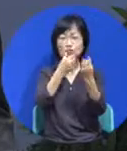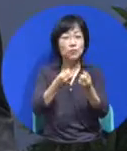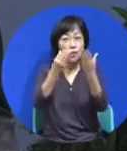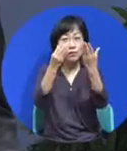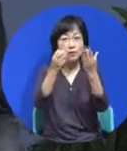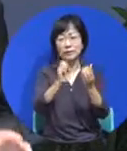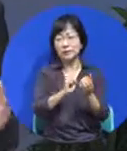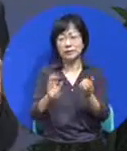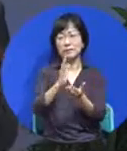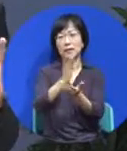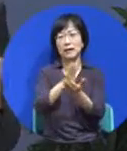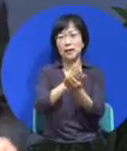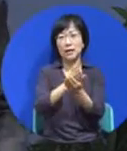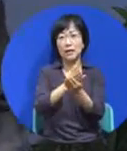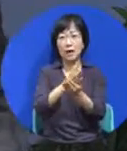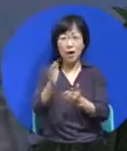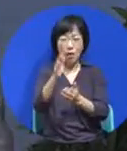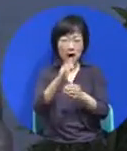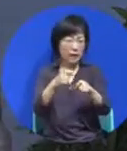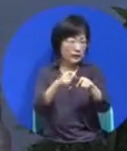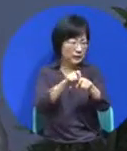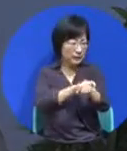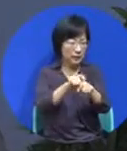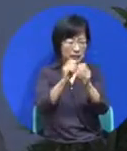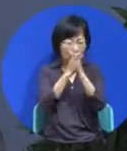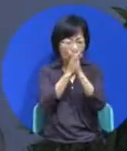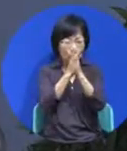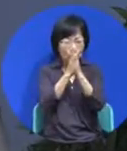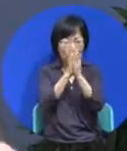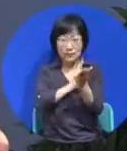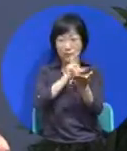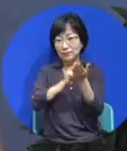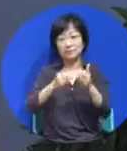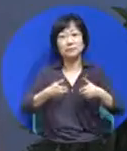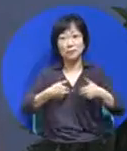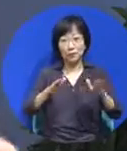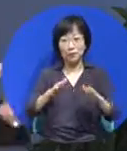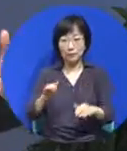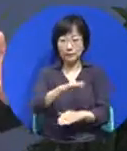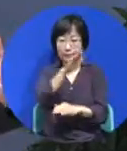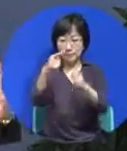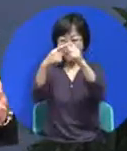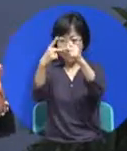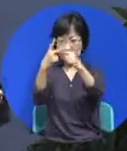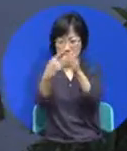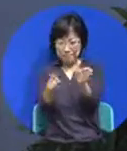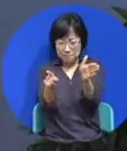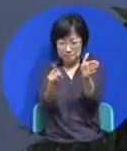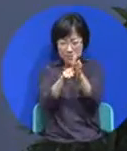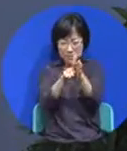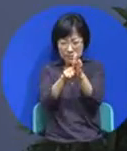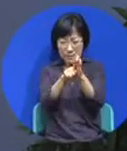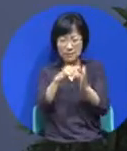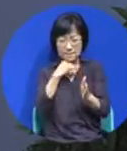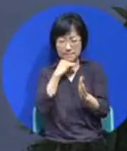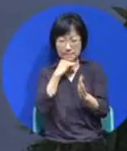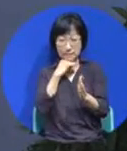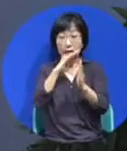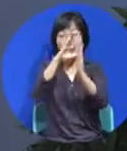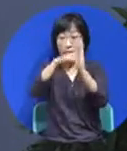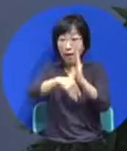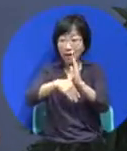blessing. 기도 제목이 필요 없습니다. 그 속에 머물러 있는데 어떤 응답이 오느냐? 말씀이 성취되어 오는 것입니다. You don't need a